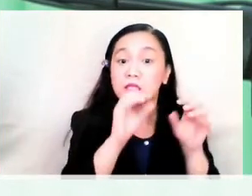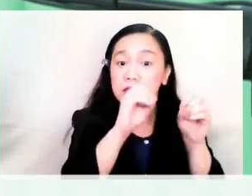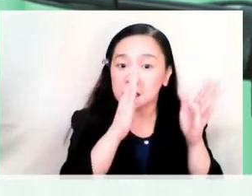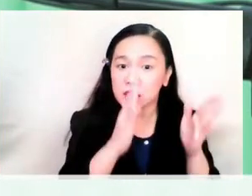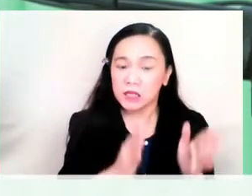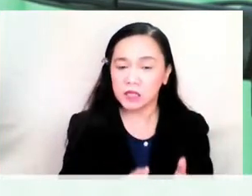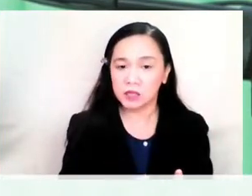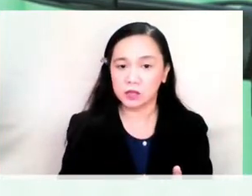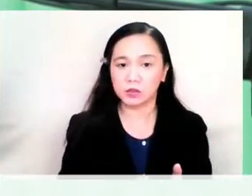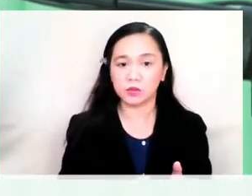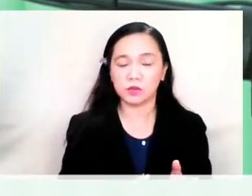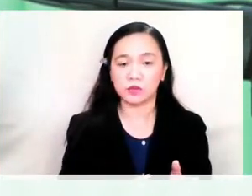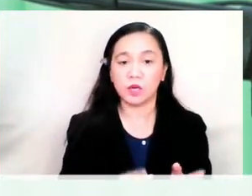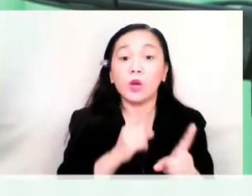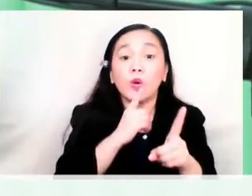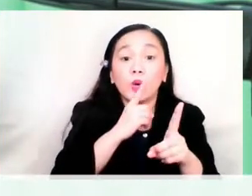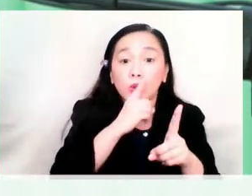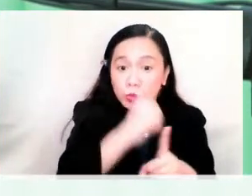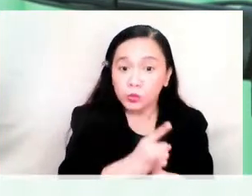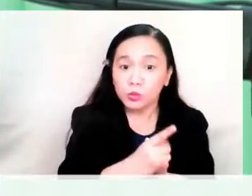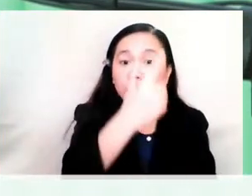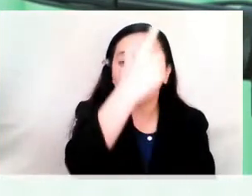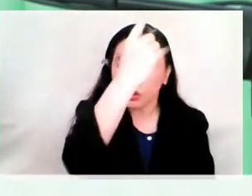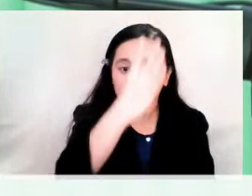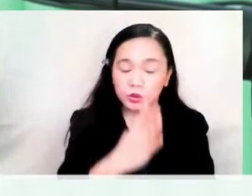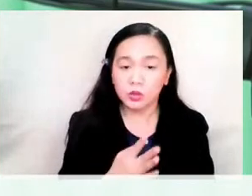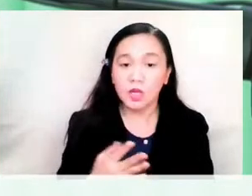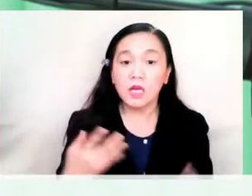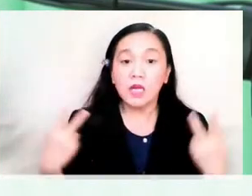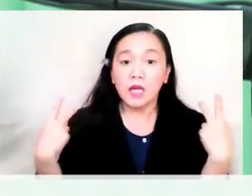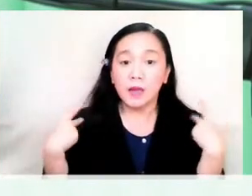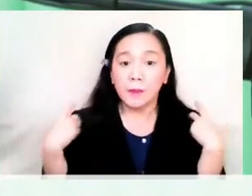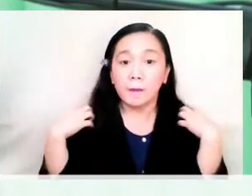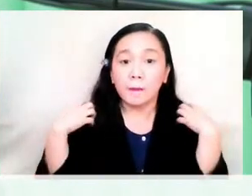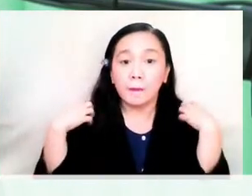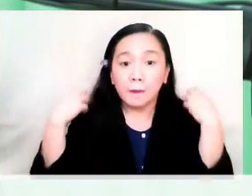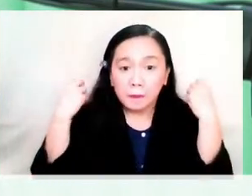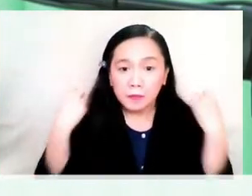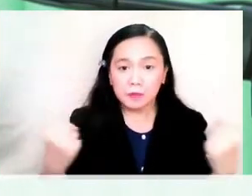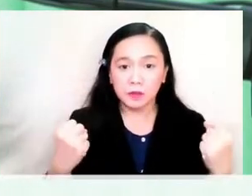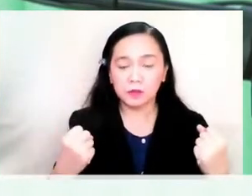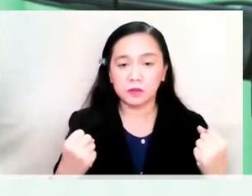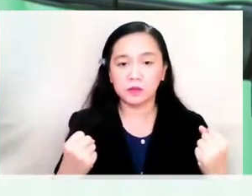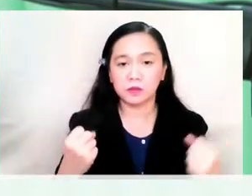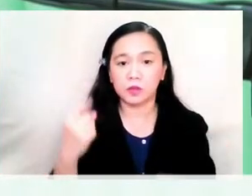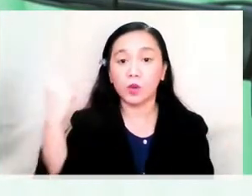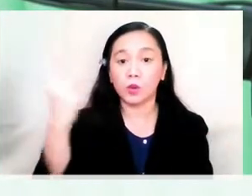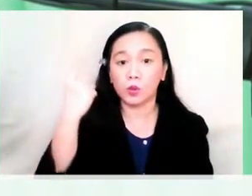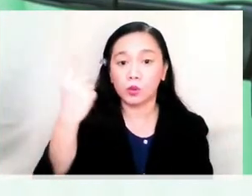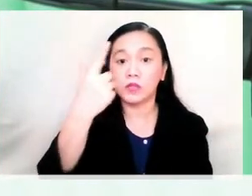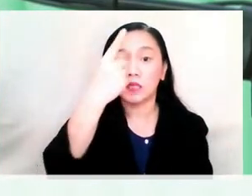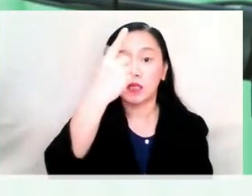ay Diyos sapagkat siya ay may kapangyarihan ng Diyos lang ang mayroon.